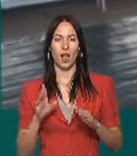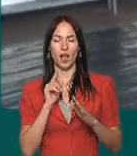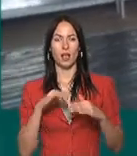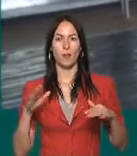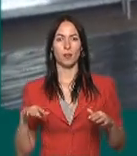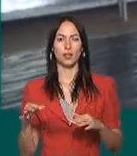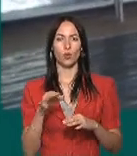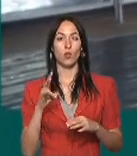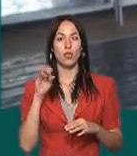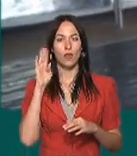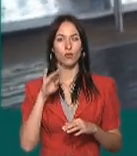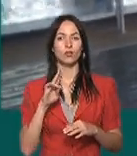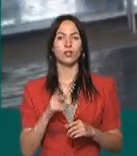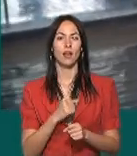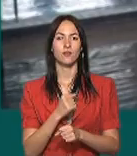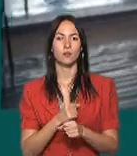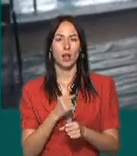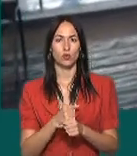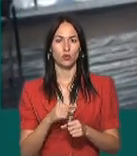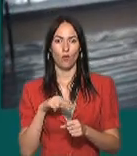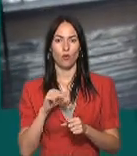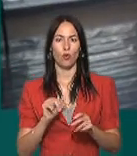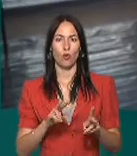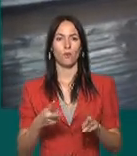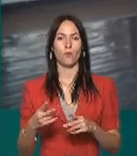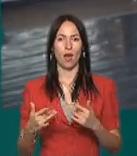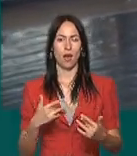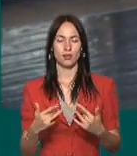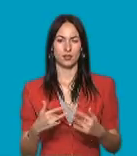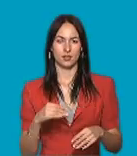Лебедине озеро на воді. Як відпрацьовують па-артисти балету?